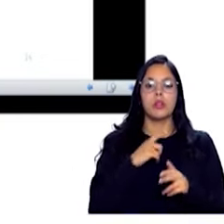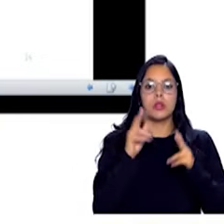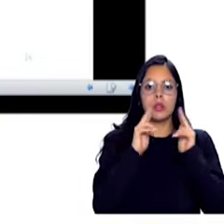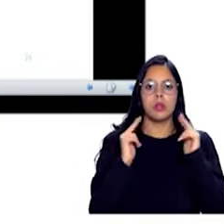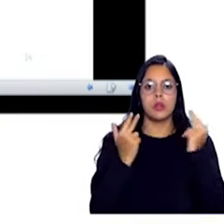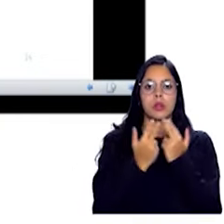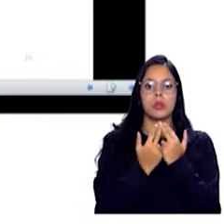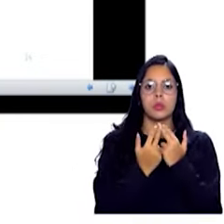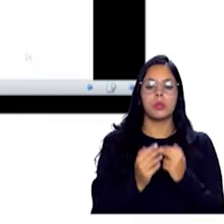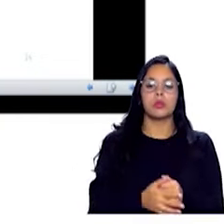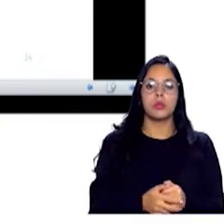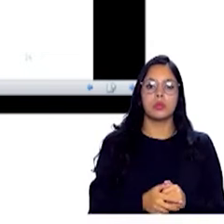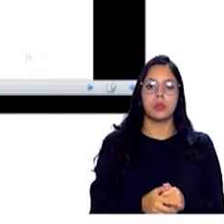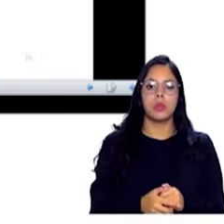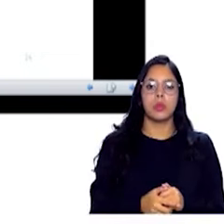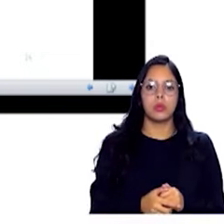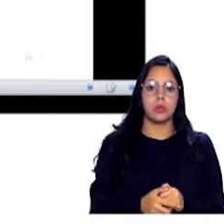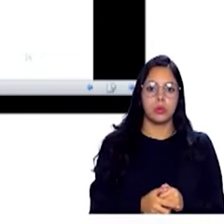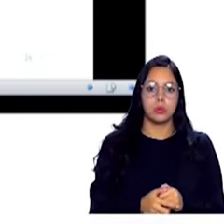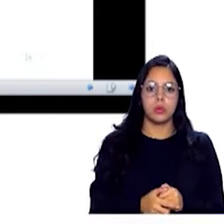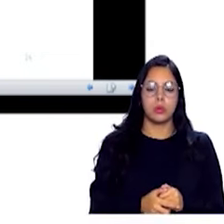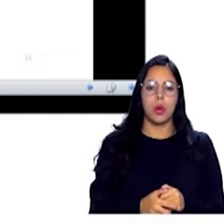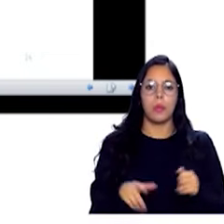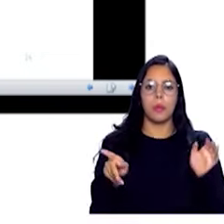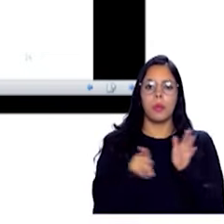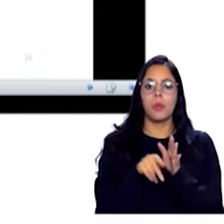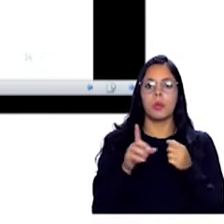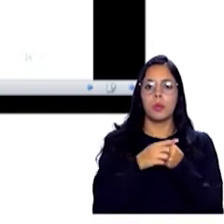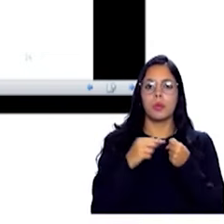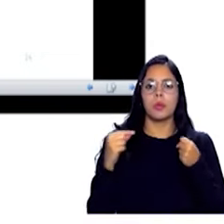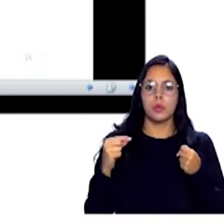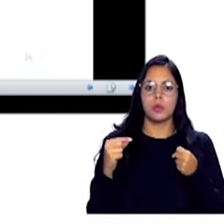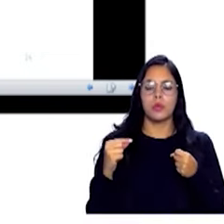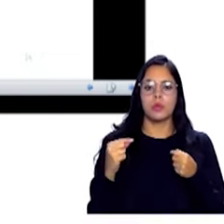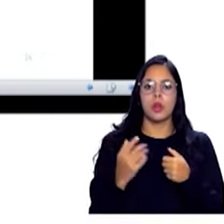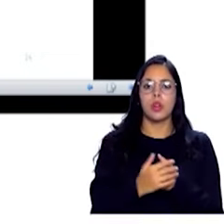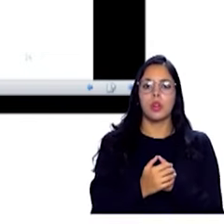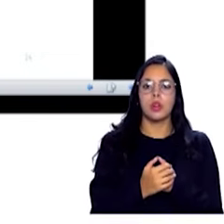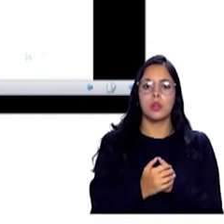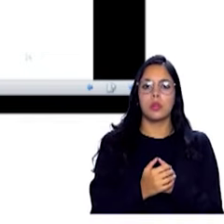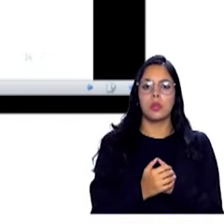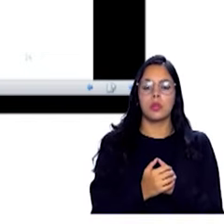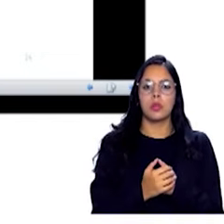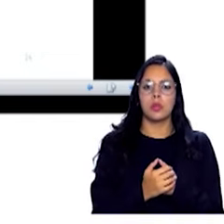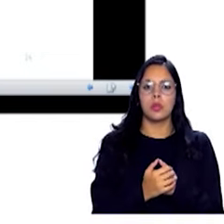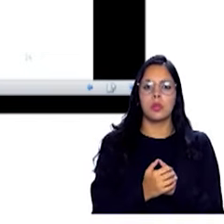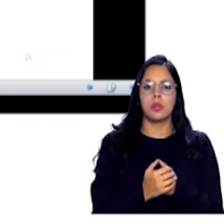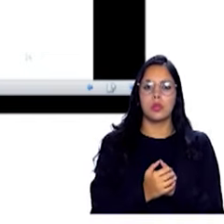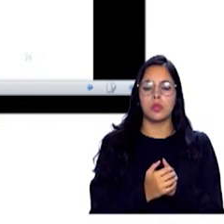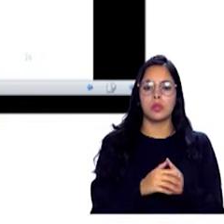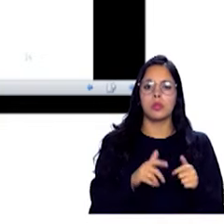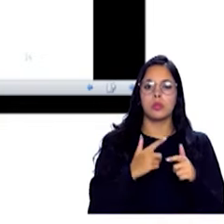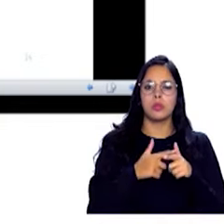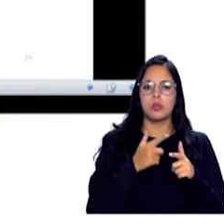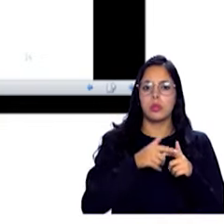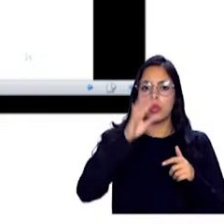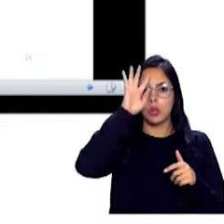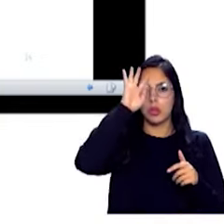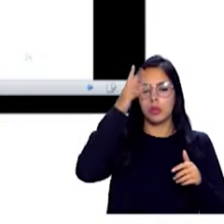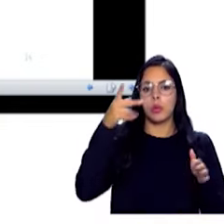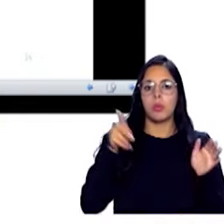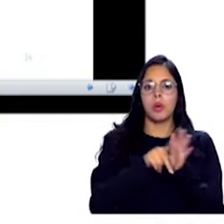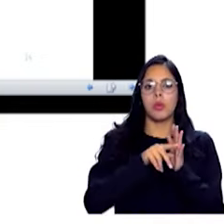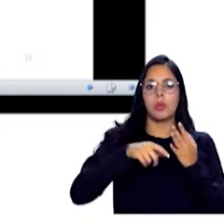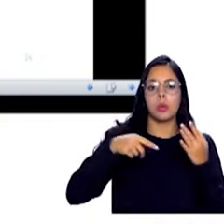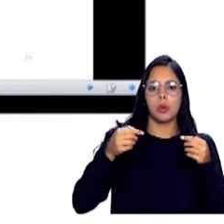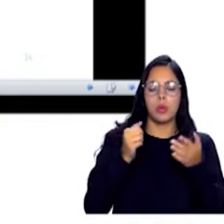374 del codice di procedura civile per risolvere un contrasto Nella sua giurisprudenza tuttavia la Norma non lo specifica per cui